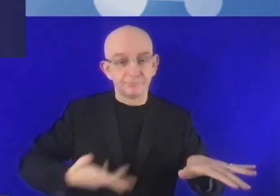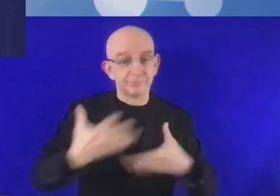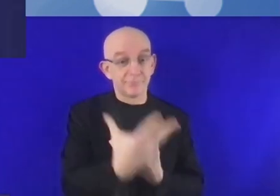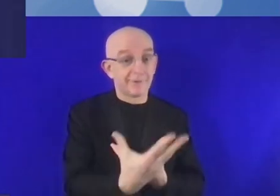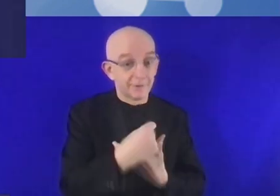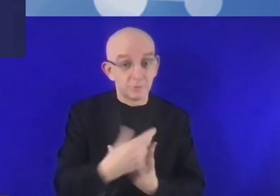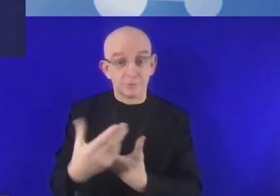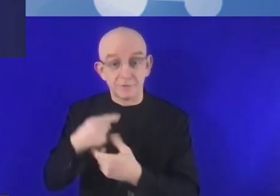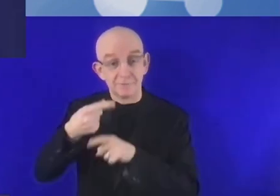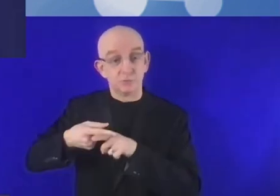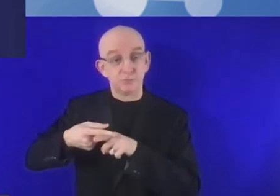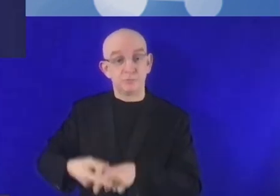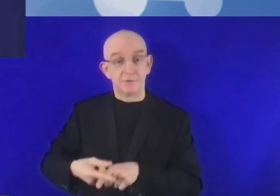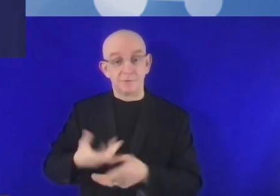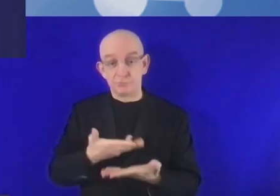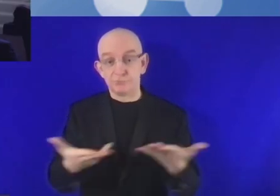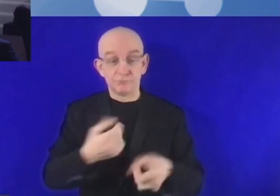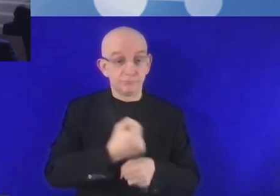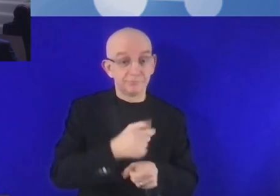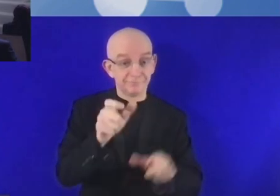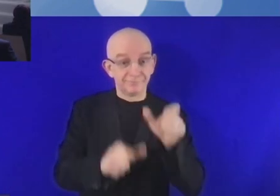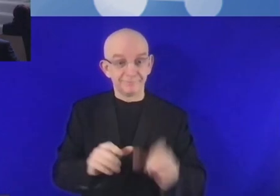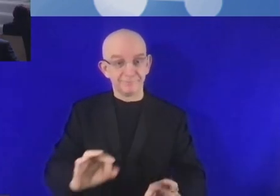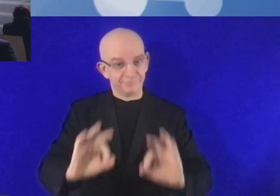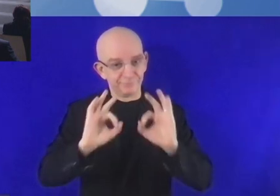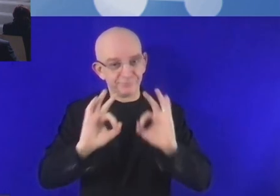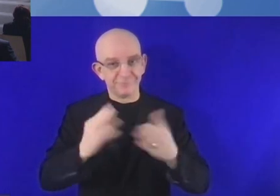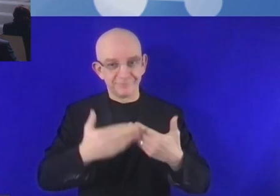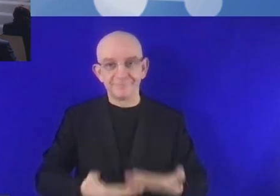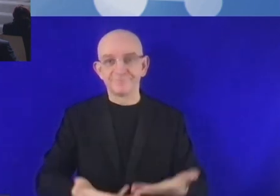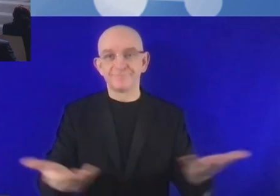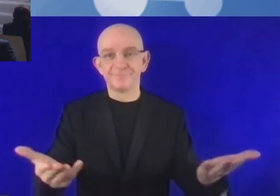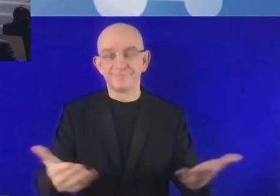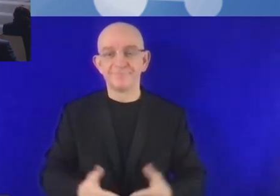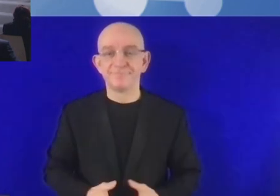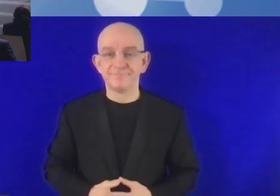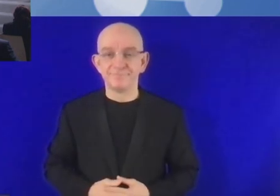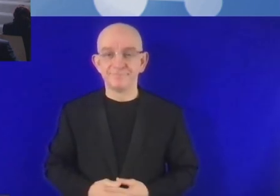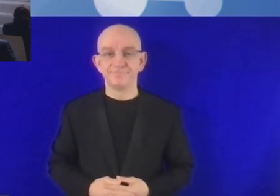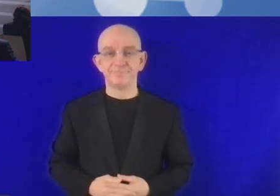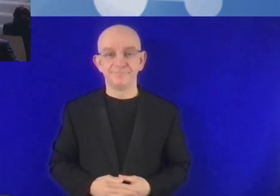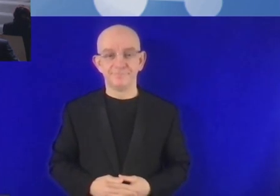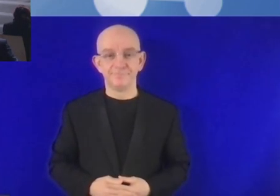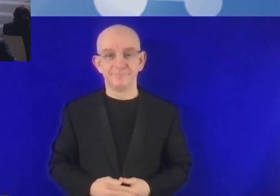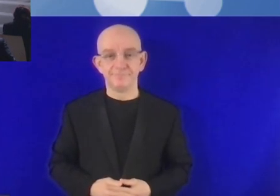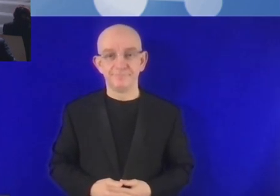jako przestrzeni bezpiecznej, inkluzywnej, opartej na wzajemnym zaufaniu. Życzę Państwu wszelkiego powodzenia.